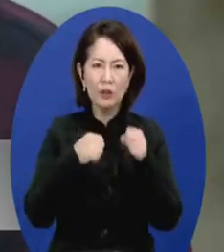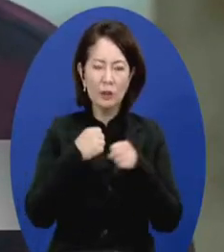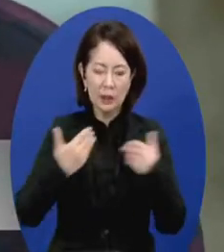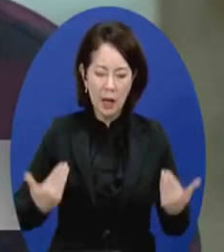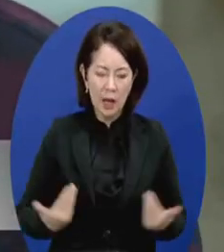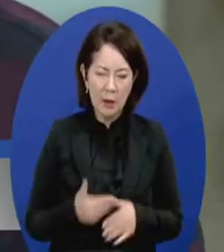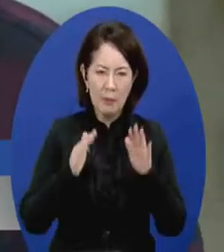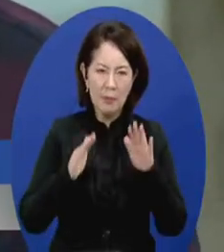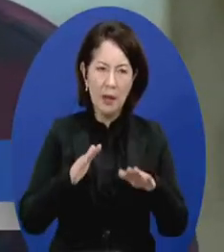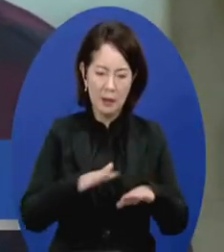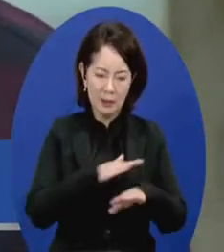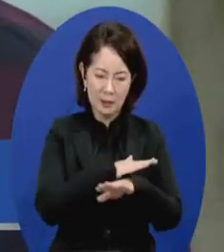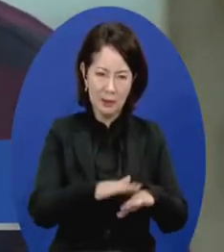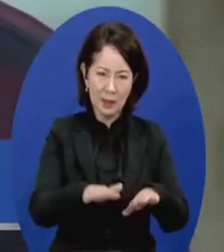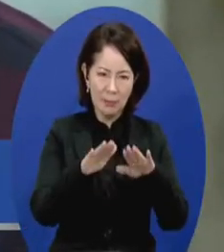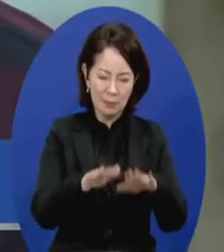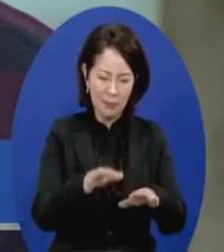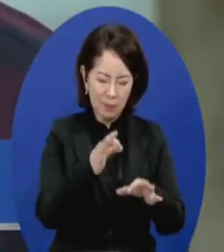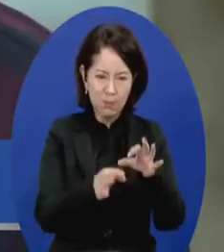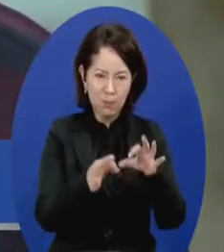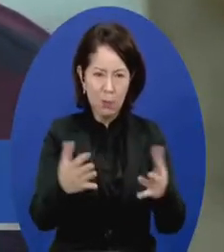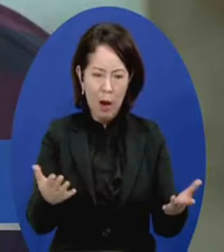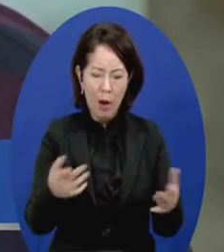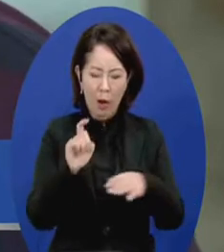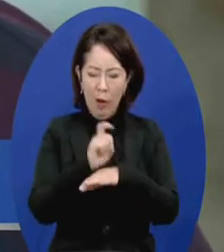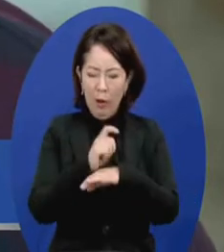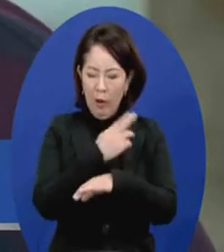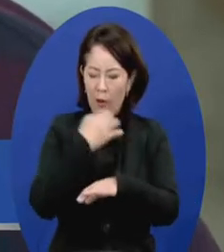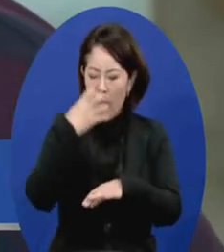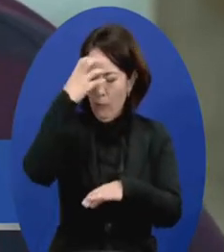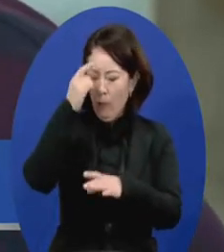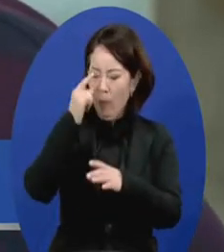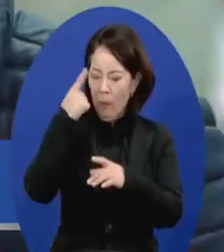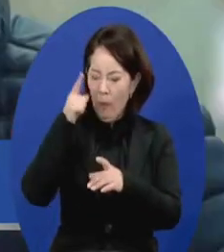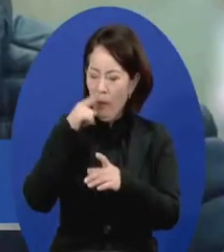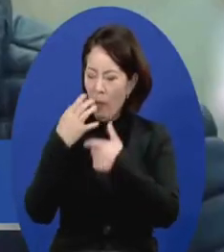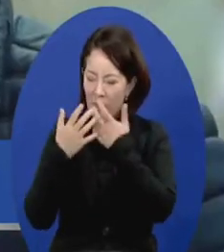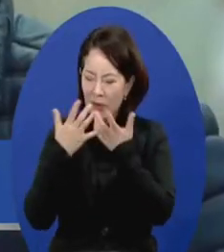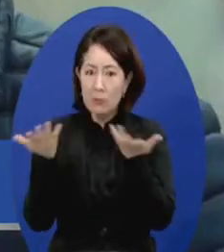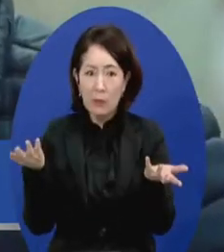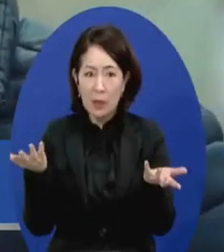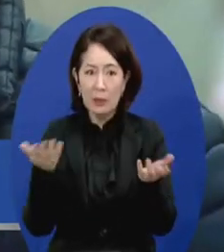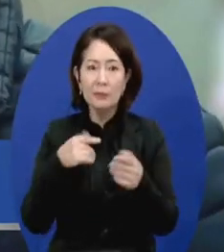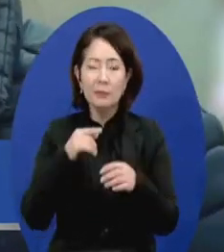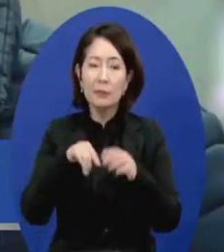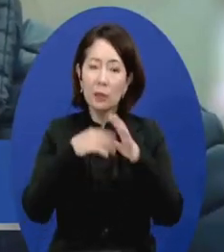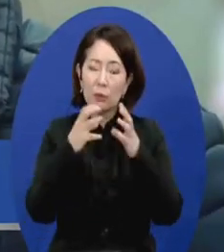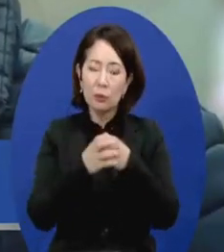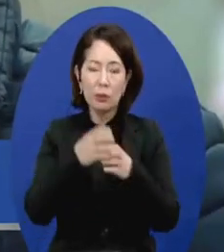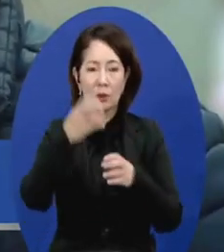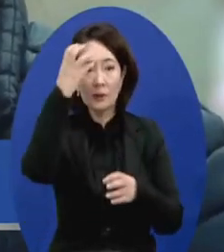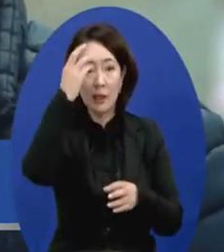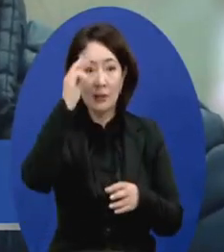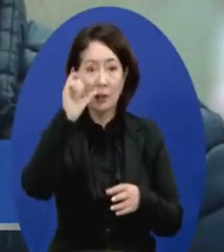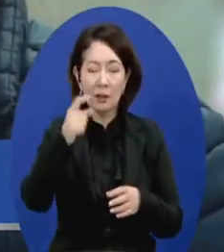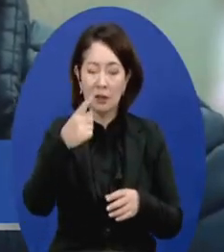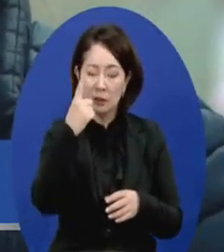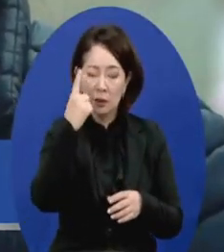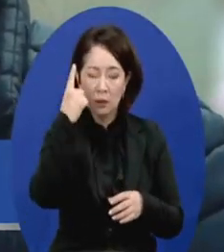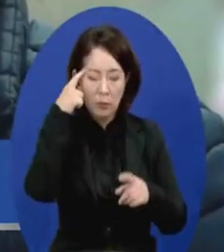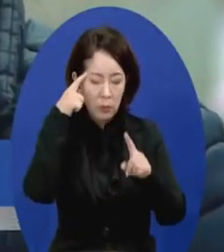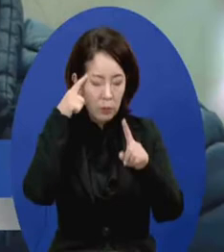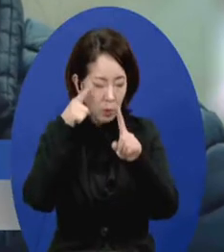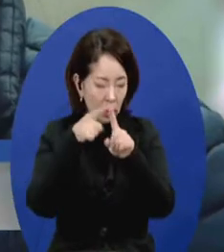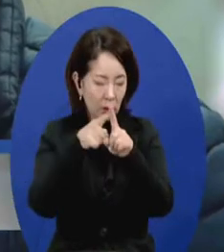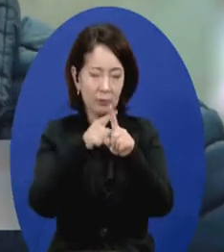амьдарч байгаа юм ерөөсөө замаар нөхж байгаа, цэвэрлж байгаа байдлахгүй, хороодын цэг дараа нь өөрсдөө санаачлаг байхгүй. Тийм болохоор бүх засаглал нь нэг үзэл бодолтой,